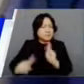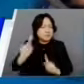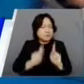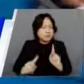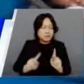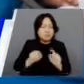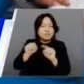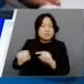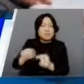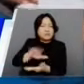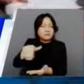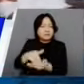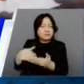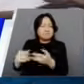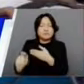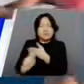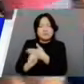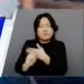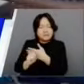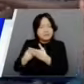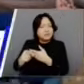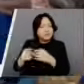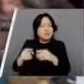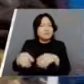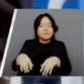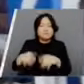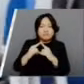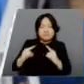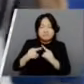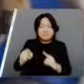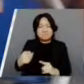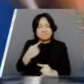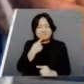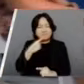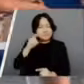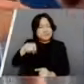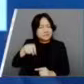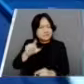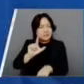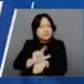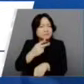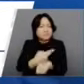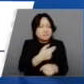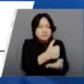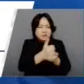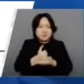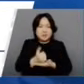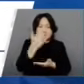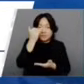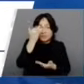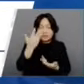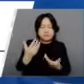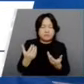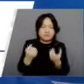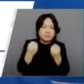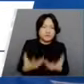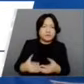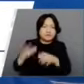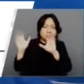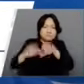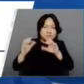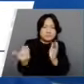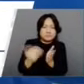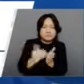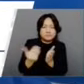probinsya. Hiling nila tulong pangkabuhayan para makabangon sa epekto ng sunod-sunod na bagyo. Ano yan talaga? Ano yan naman